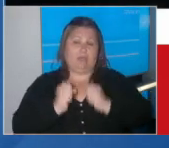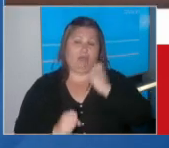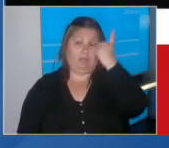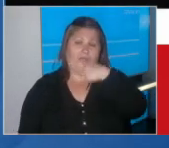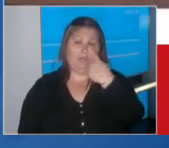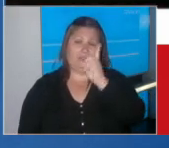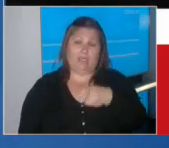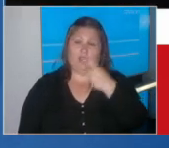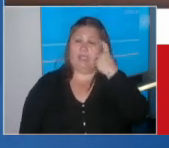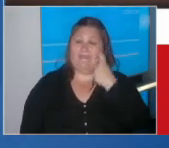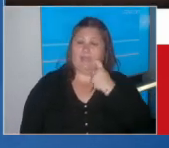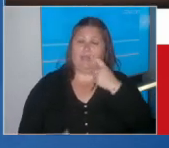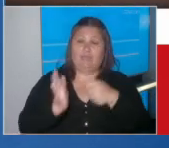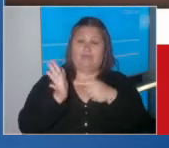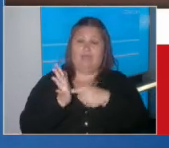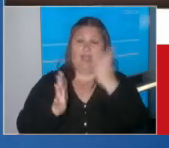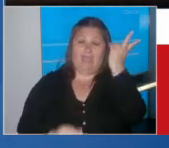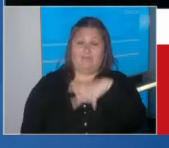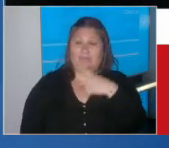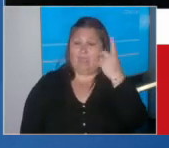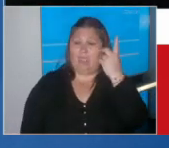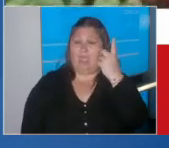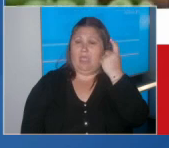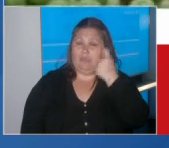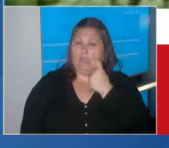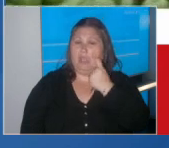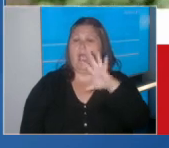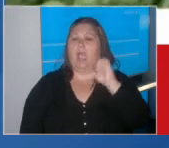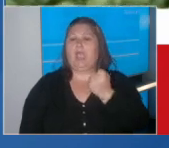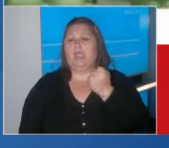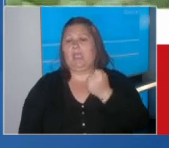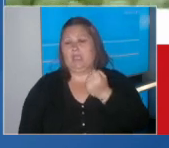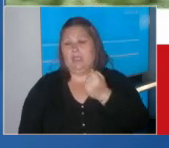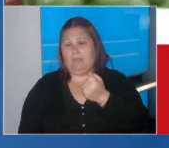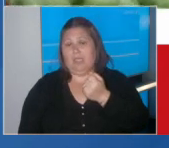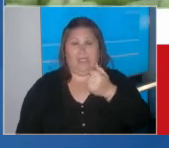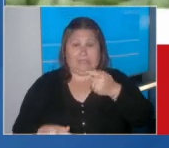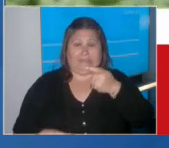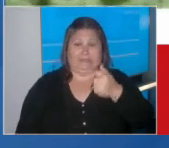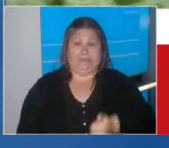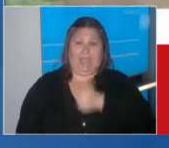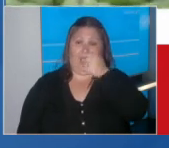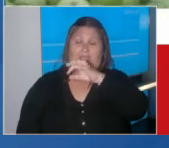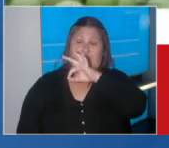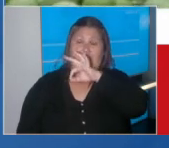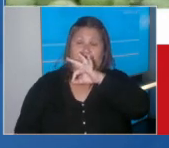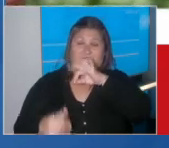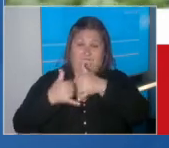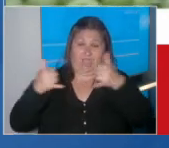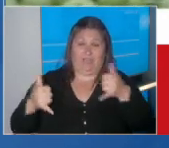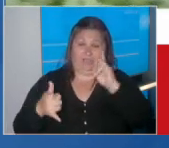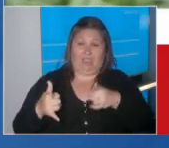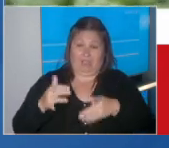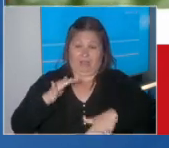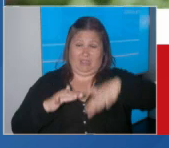להיות עבריין כדי להבין בפשיעה? האם שר רווחה צריך לגדול כנער בסיכון? אני חושבת שבן אדם בסופו של